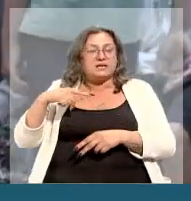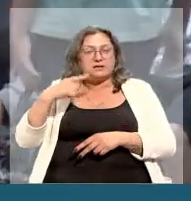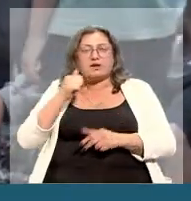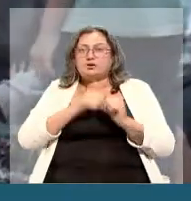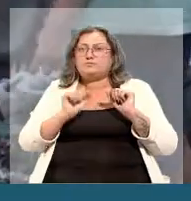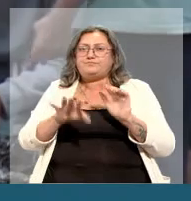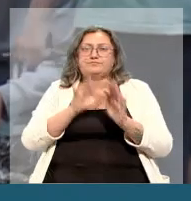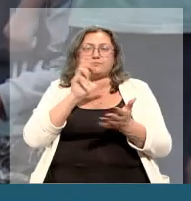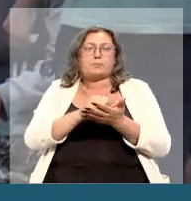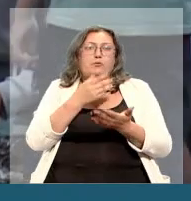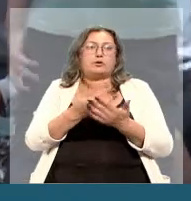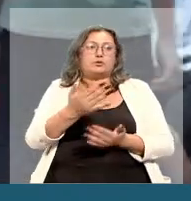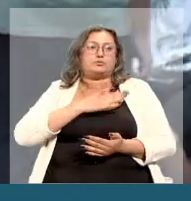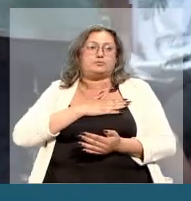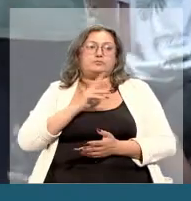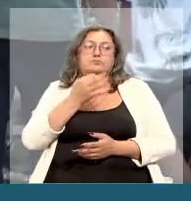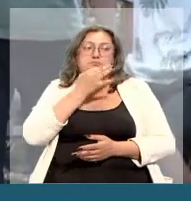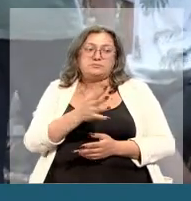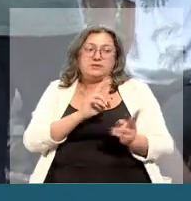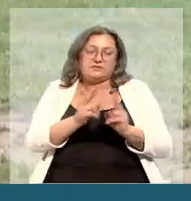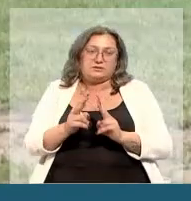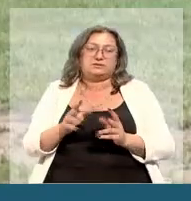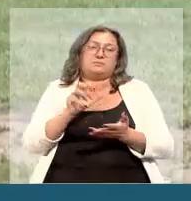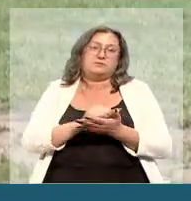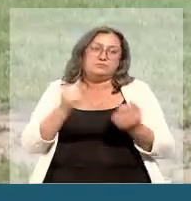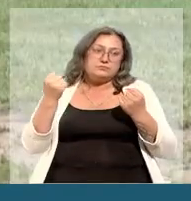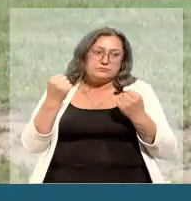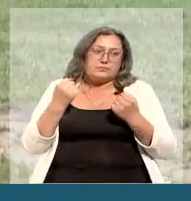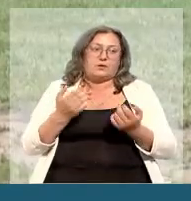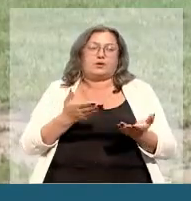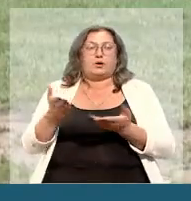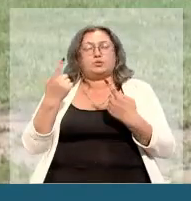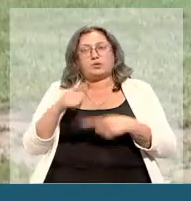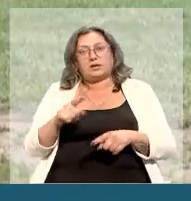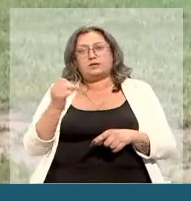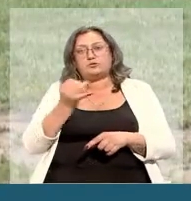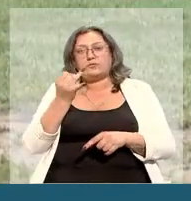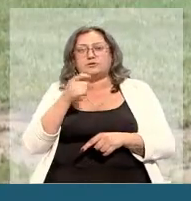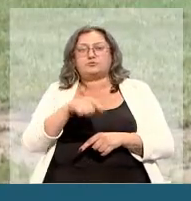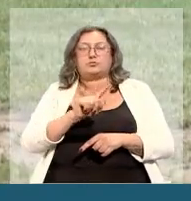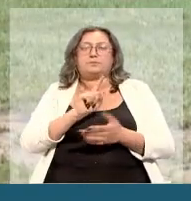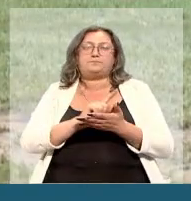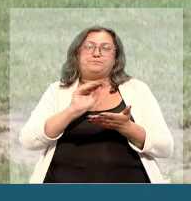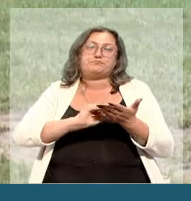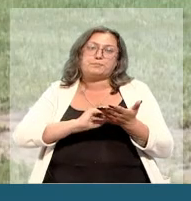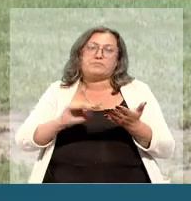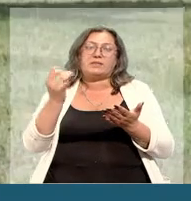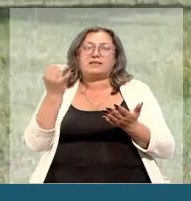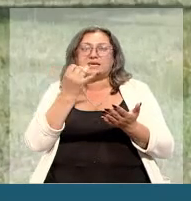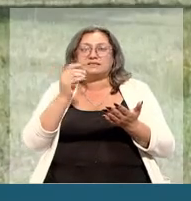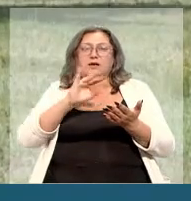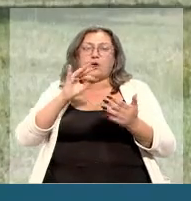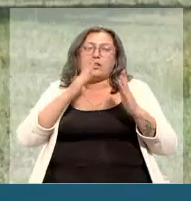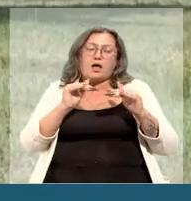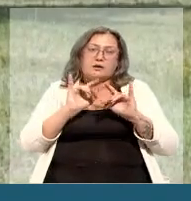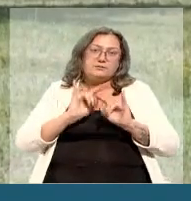каждый может выбрать занятия по душе. Если кому-то нравится танцевать, заниматься спортом, то другие заинтересованы в том, чтобы писать интересные материалы